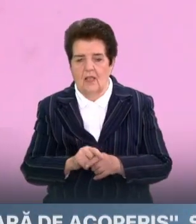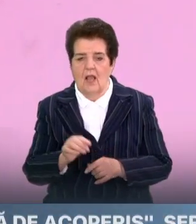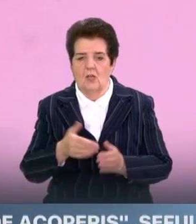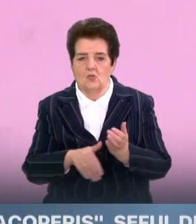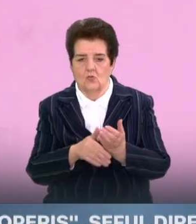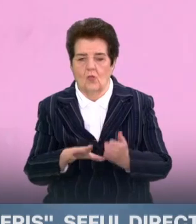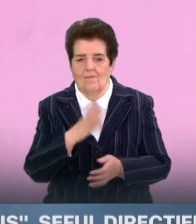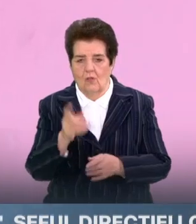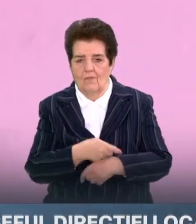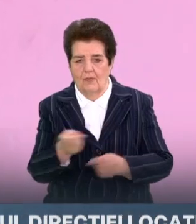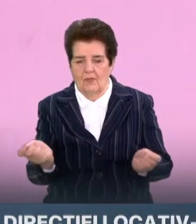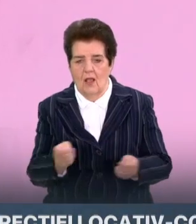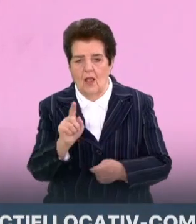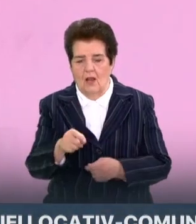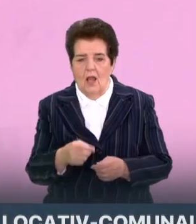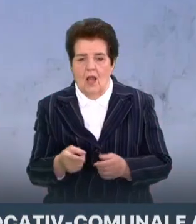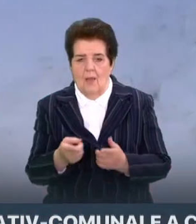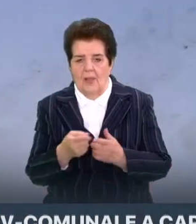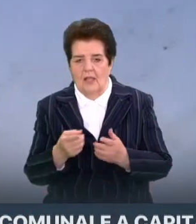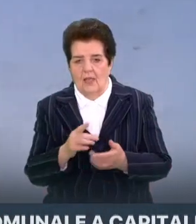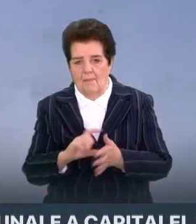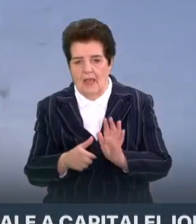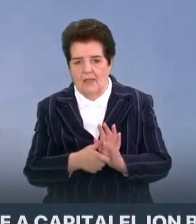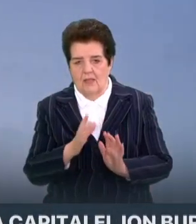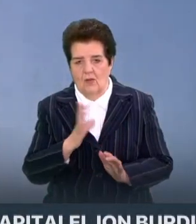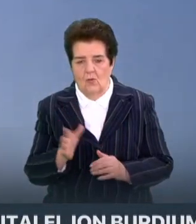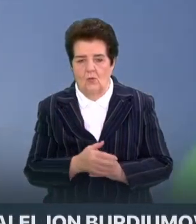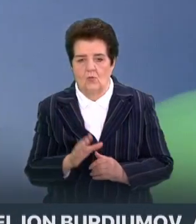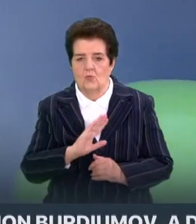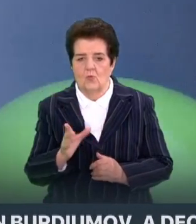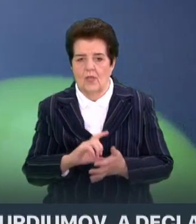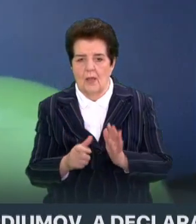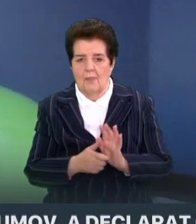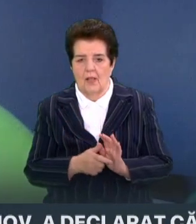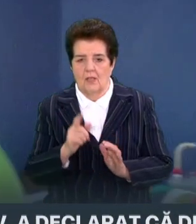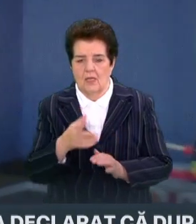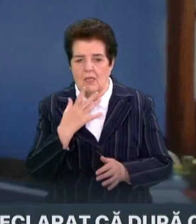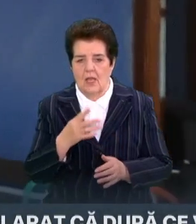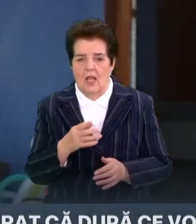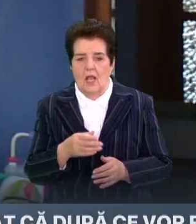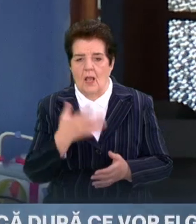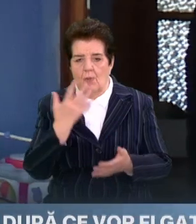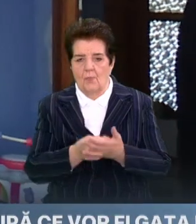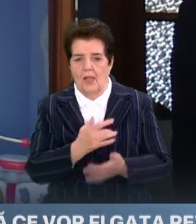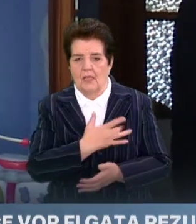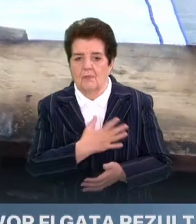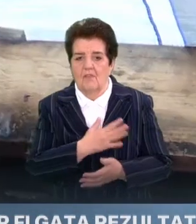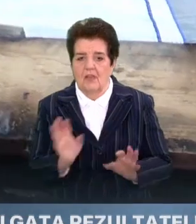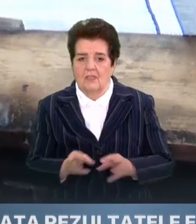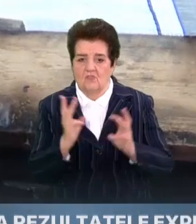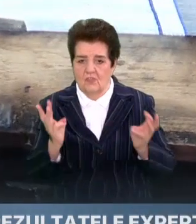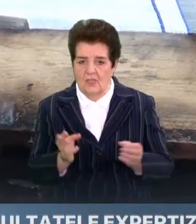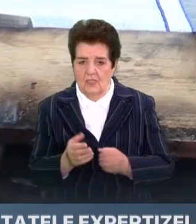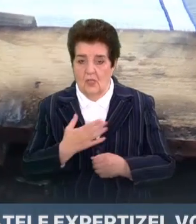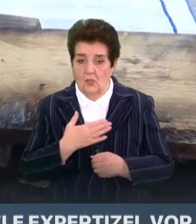ajutorului proprietarilor apartamentelor arse. Acolo nu este apartamentul primăriei, dar proprietate privată care a fost incendiat. Și